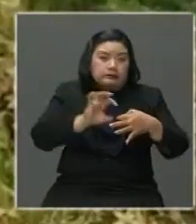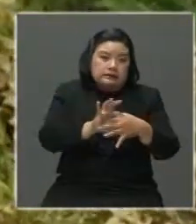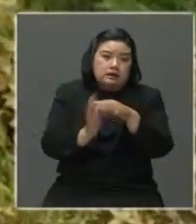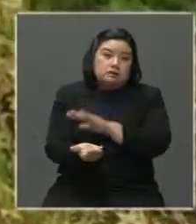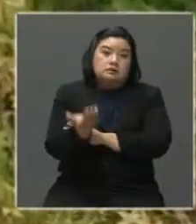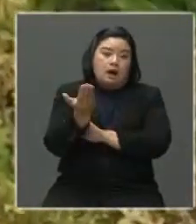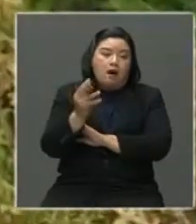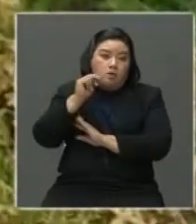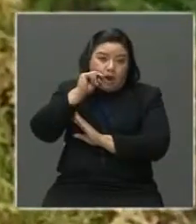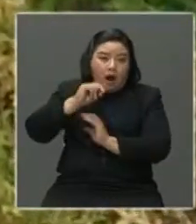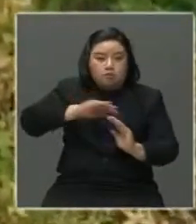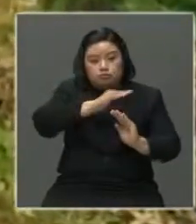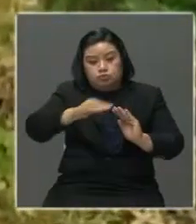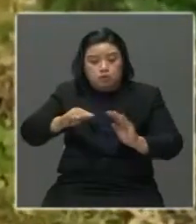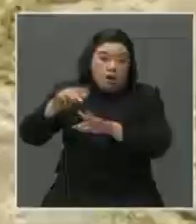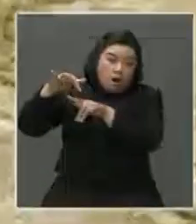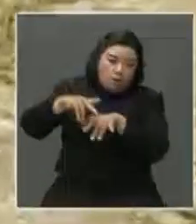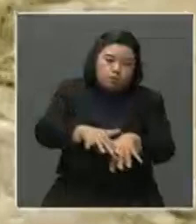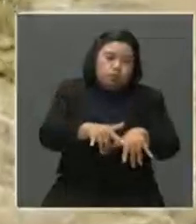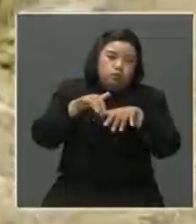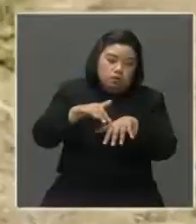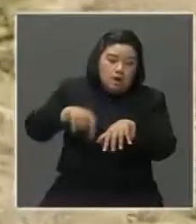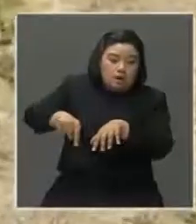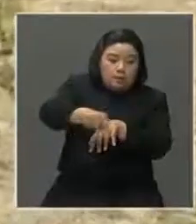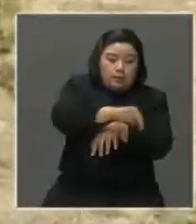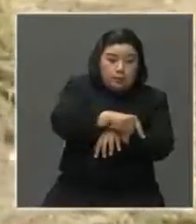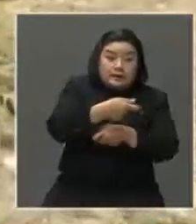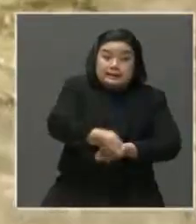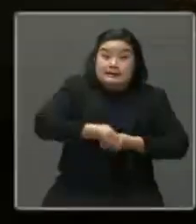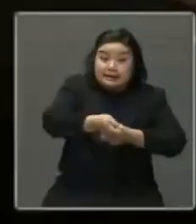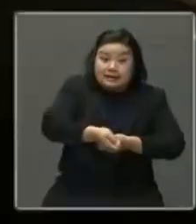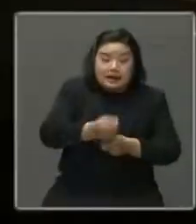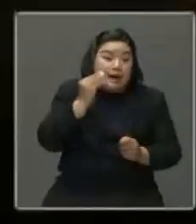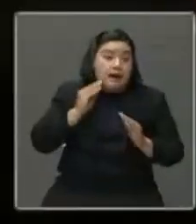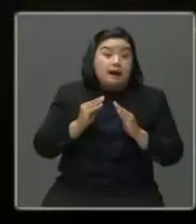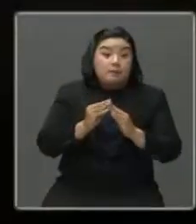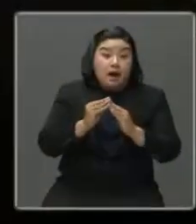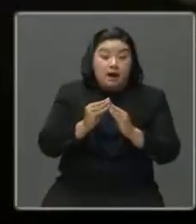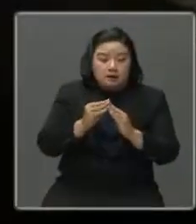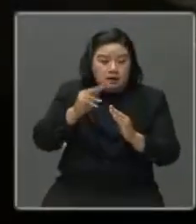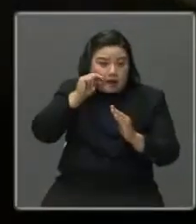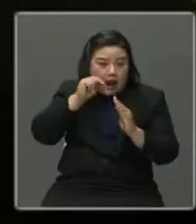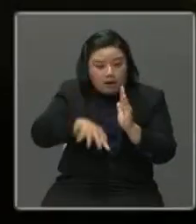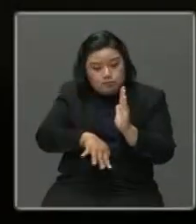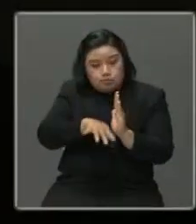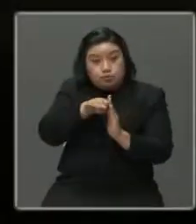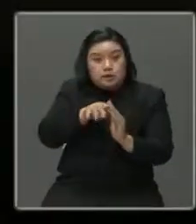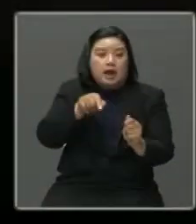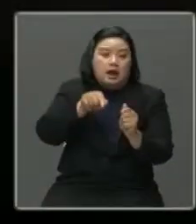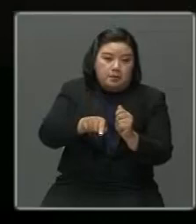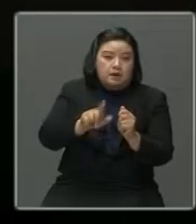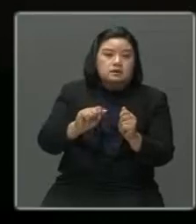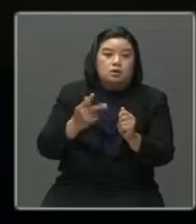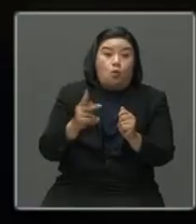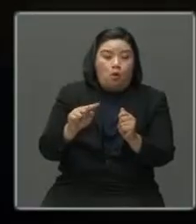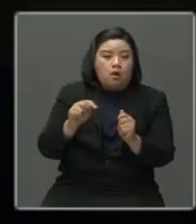าพน้ำป่าไหลหลากเข้าท่วมพื้นที่การเกษตรแล้วก็บ้านเรือนประชาชนในตำบลเชียงทองได้รับความเสียหายหลายหลังคา